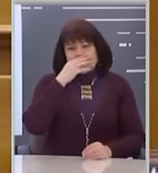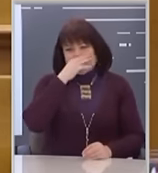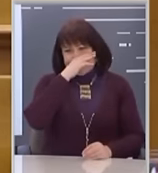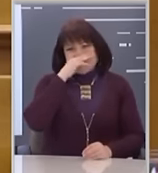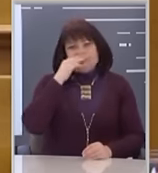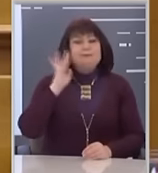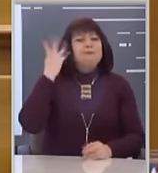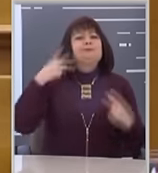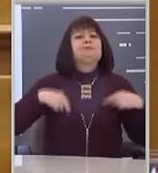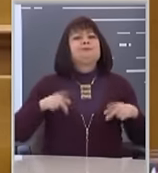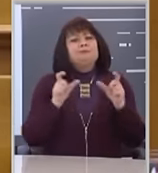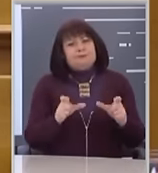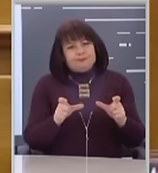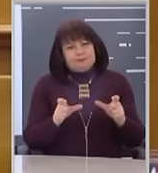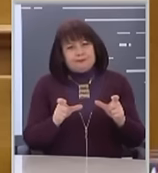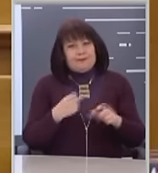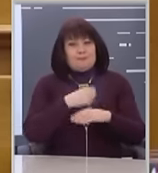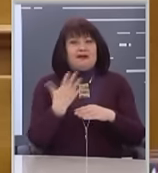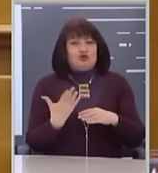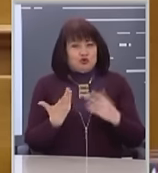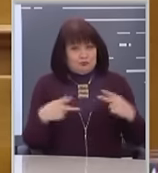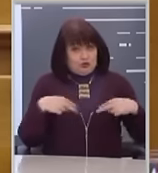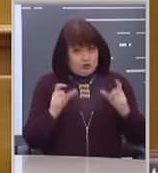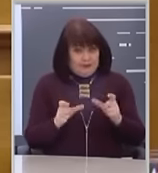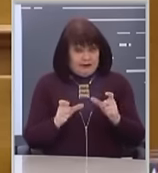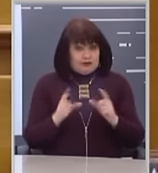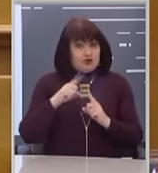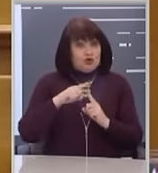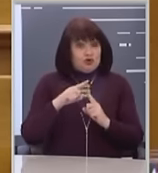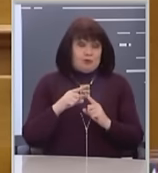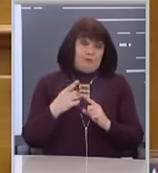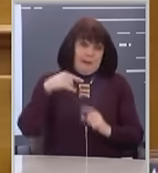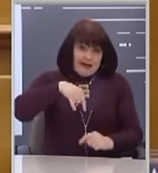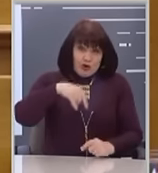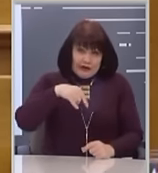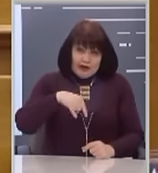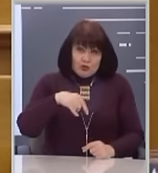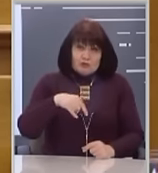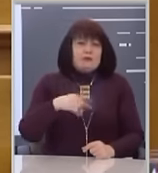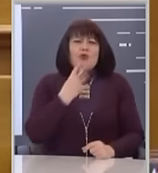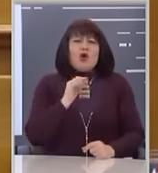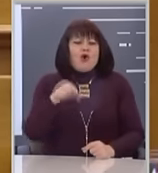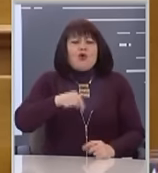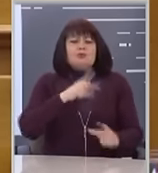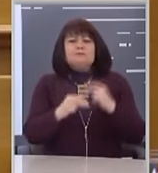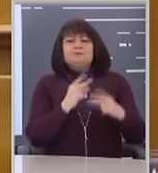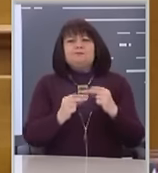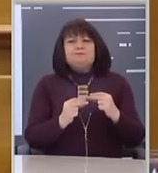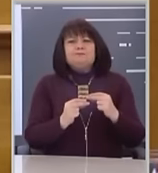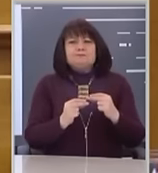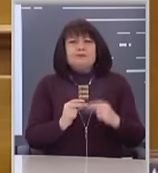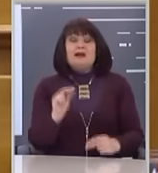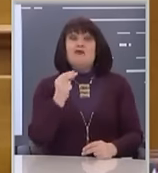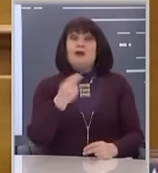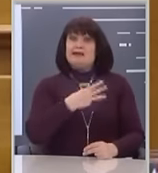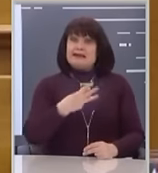πρώην Υπουργό Άμυνας των κυβερνήσεων του ΠΑΣΟΚ, και προκλήθηκε ύστερα από αίτημα των βουλευτών